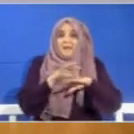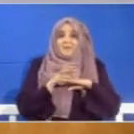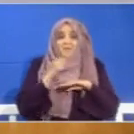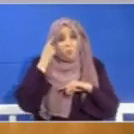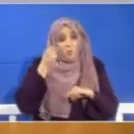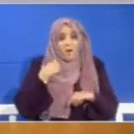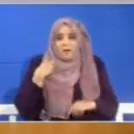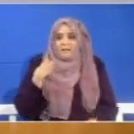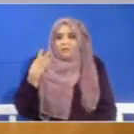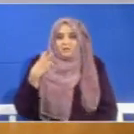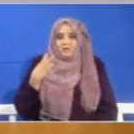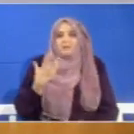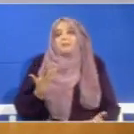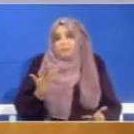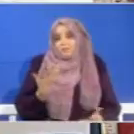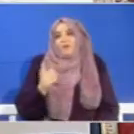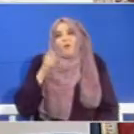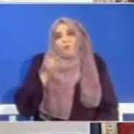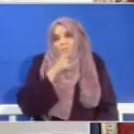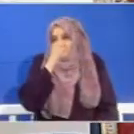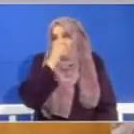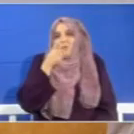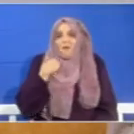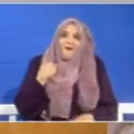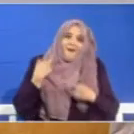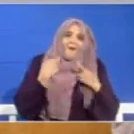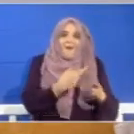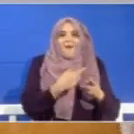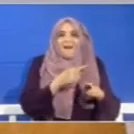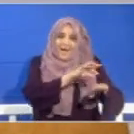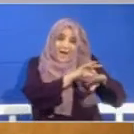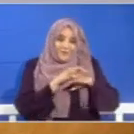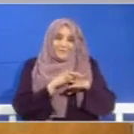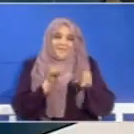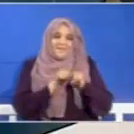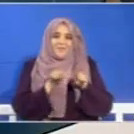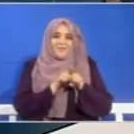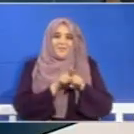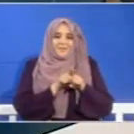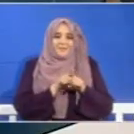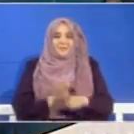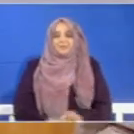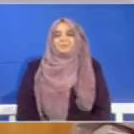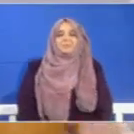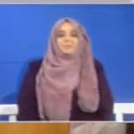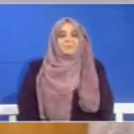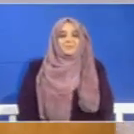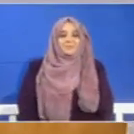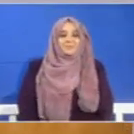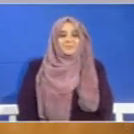بيته، من المروءة أن أرد له الجميل الضيافة، أن أستضيفه كما